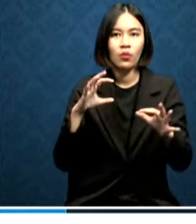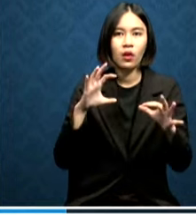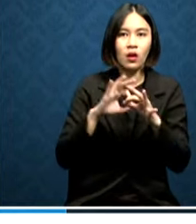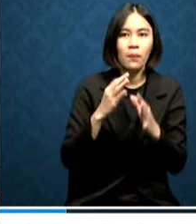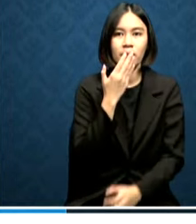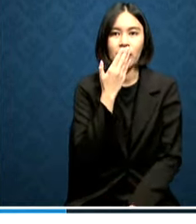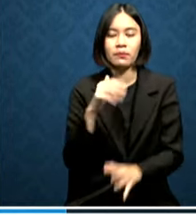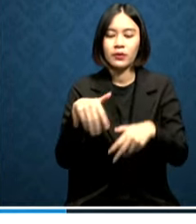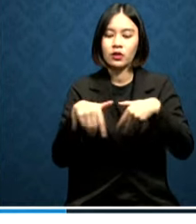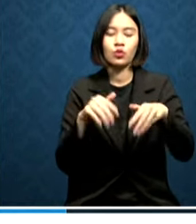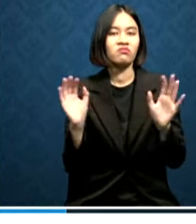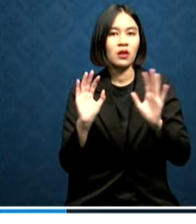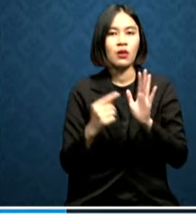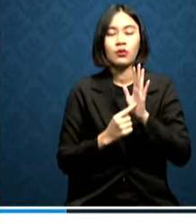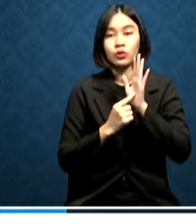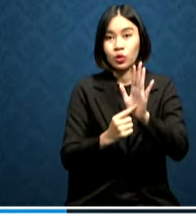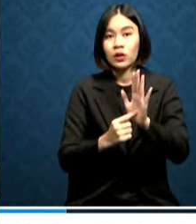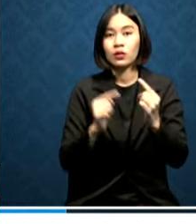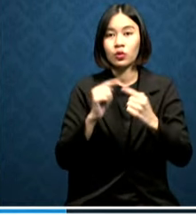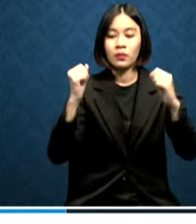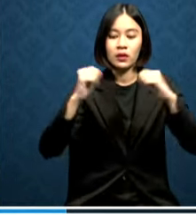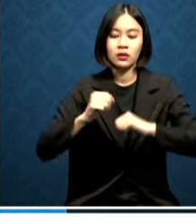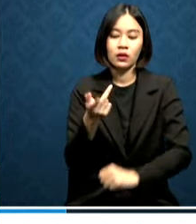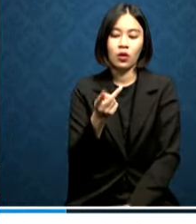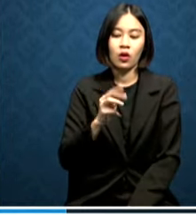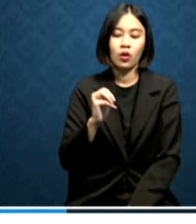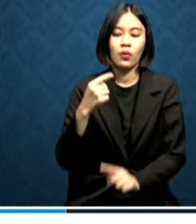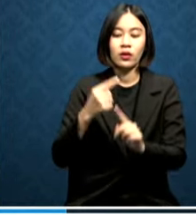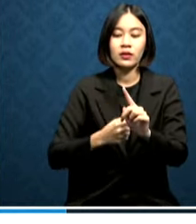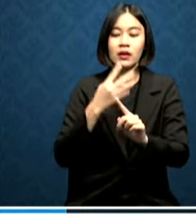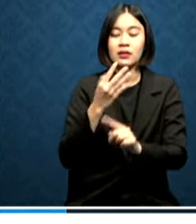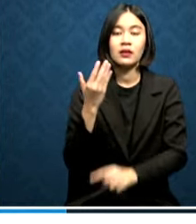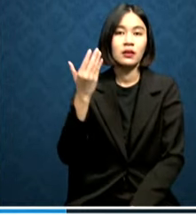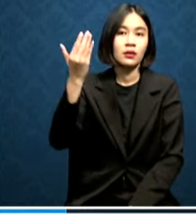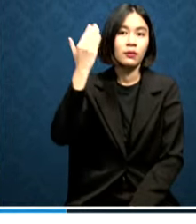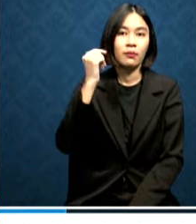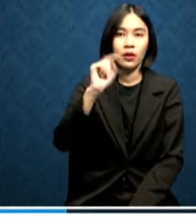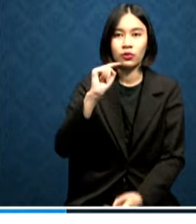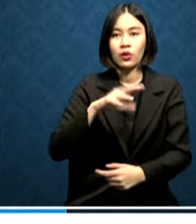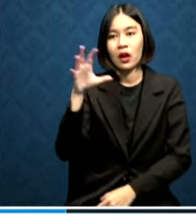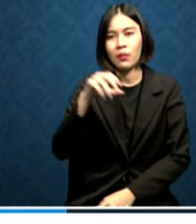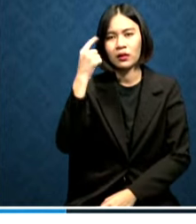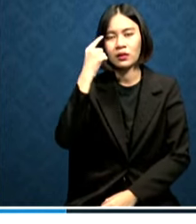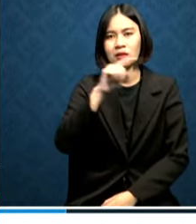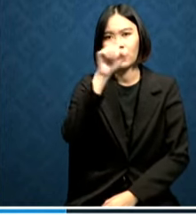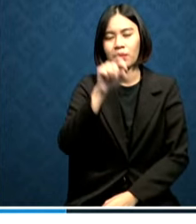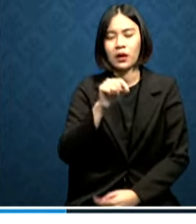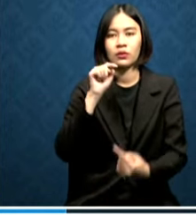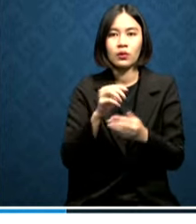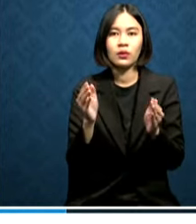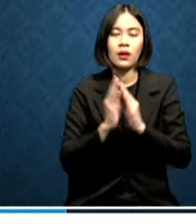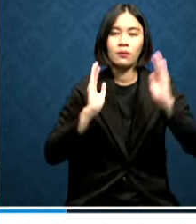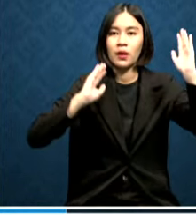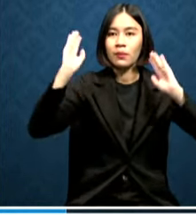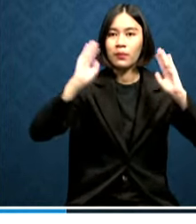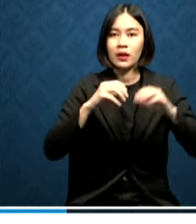ปากประชาชนนะฮะผมยกตัวอย่างมติครม.นะฮะเมื่อเมษายนที่ผ่านมาที่เอามาตั้งคำถามประชามตินะฮะเรื่อง